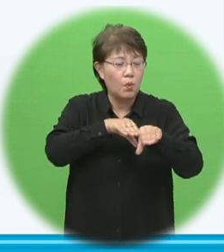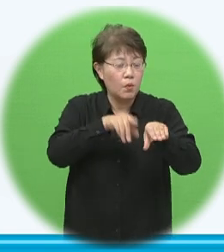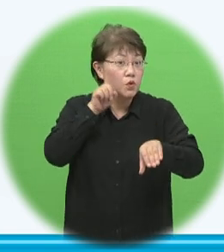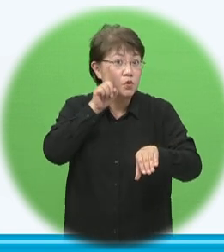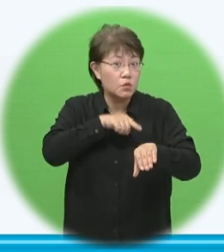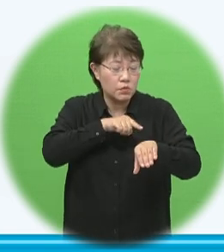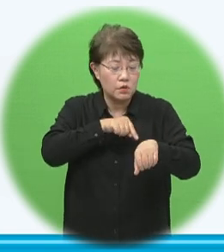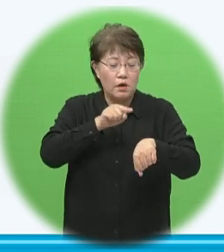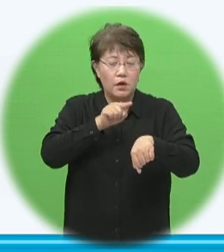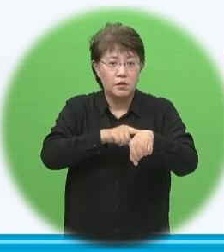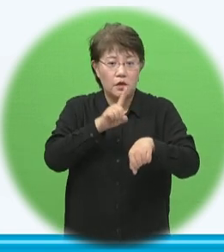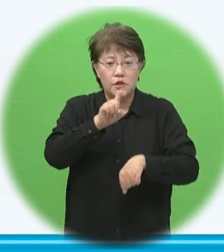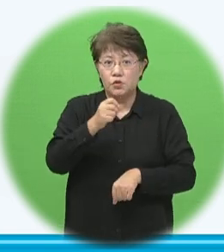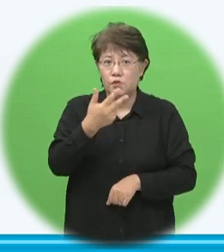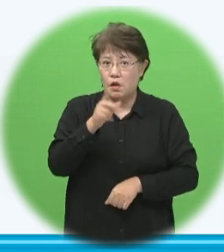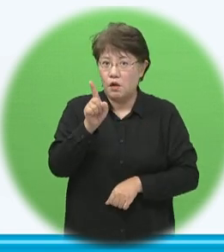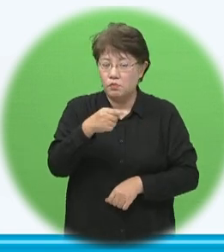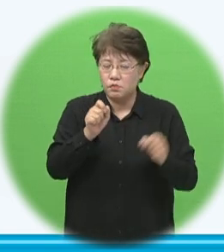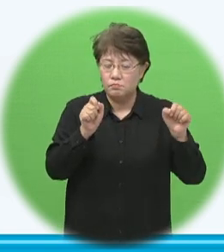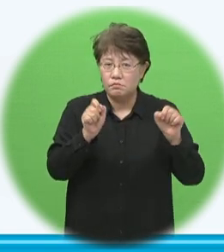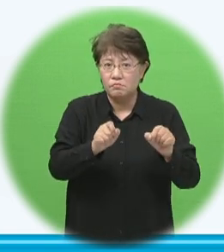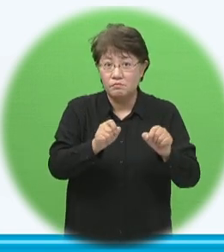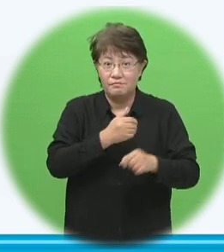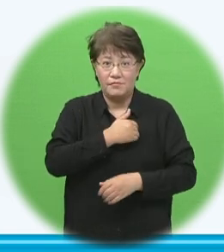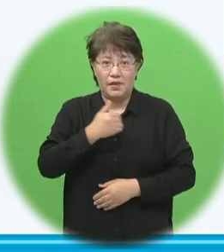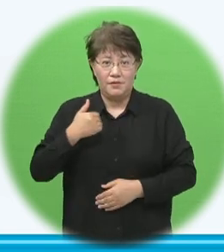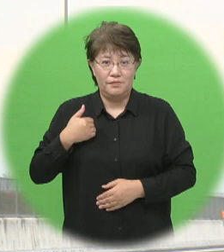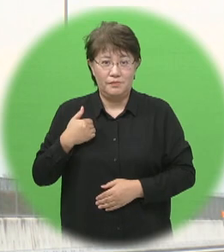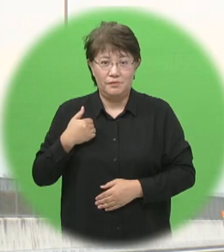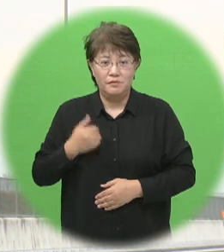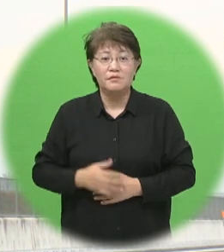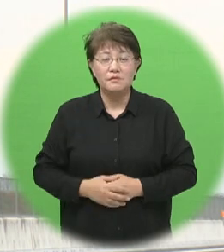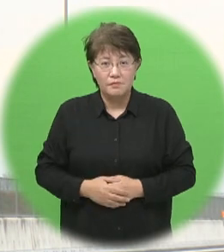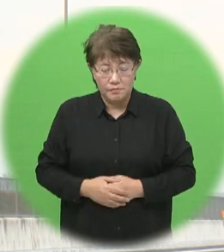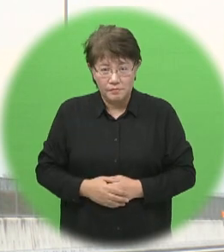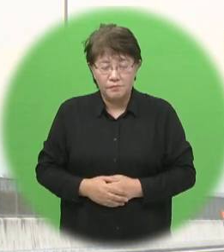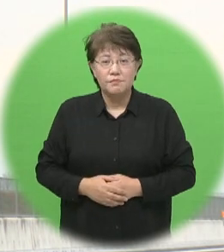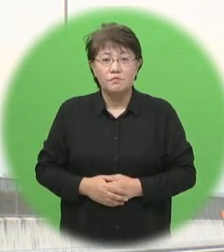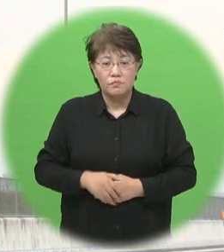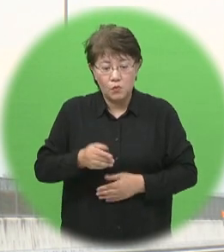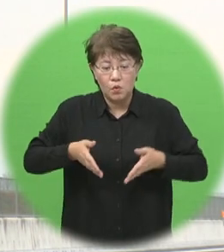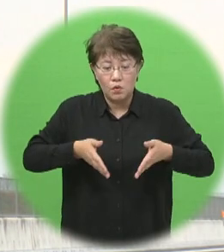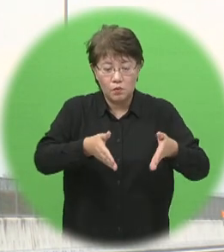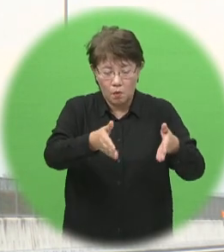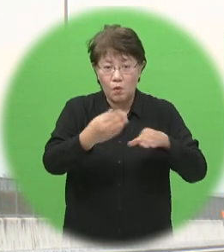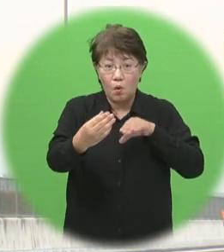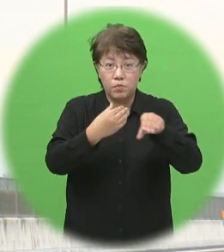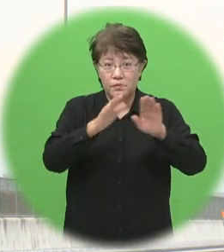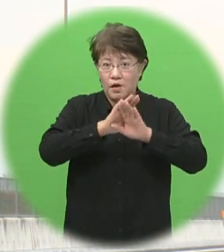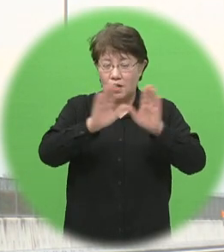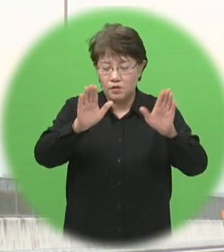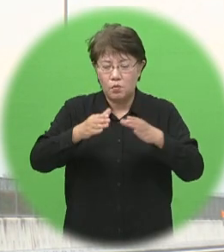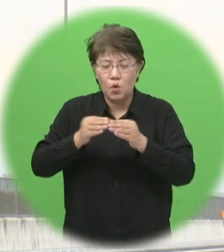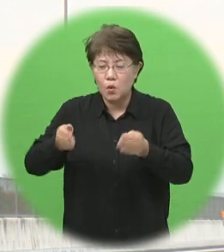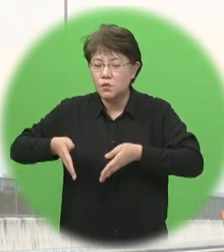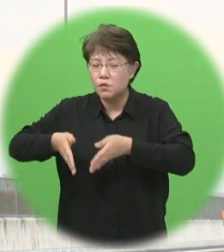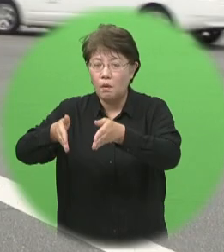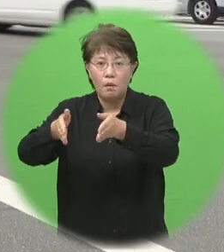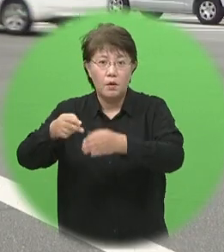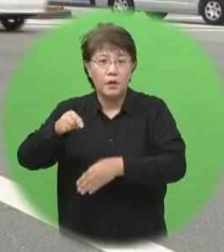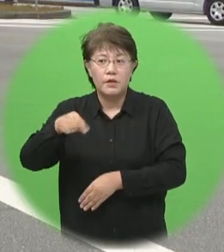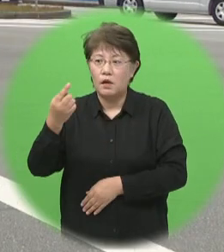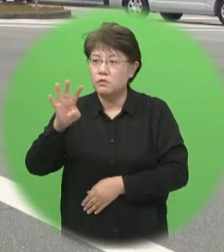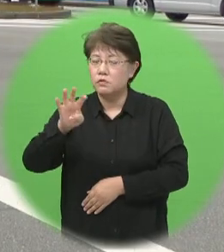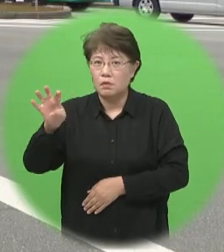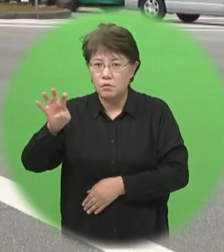大およそ17分も短縮されます。 この開通によってですね、国道140号をはじめとする